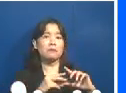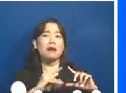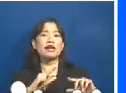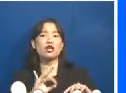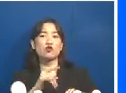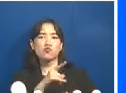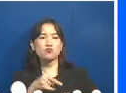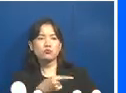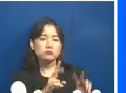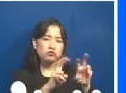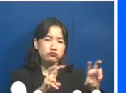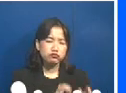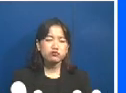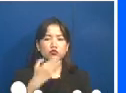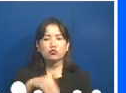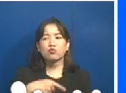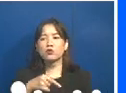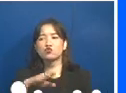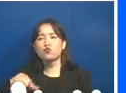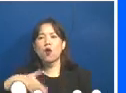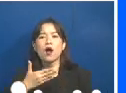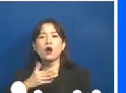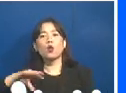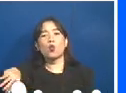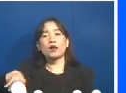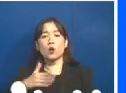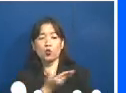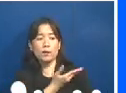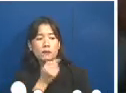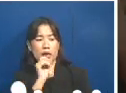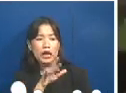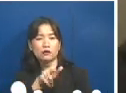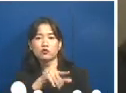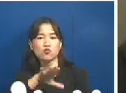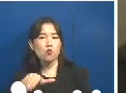Keluarga korban meminta seluruh pihak yang terlibat diproses hukum.